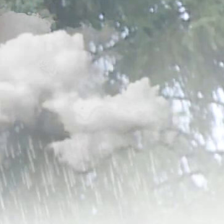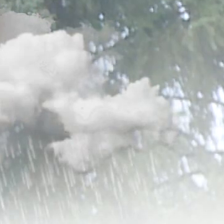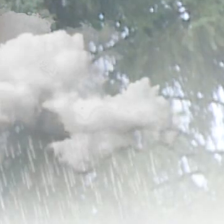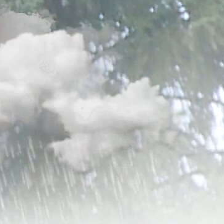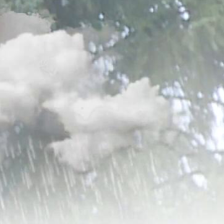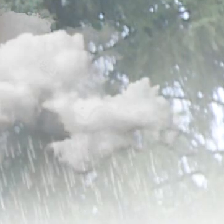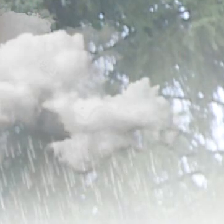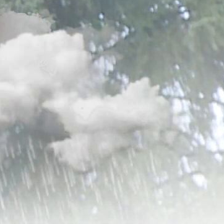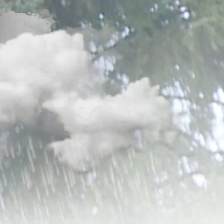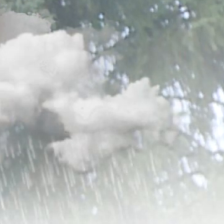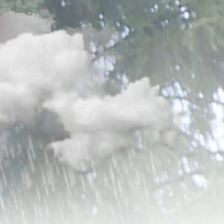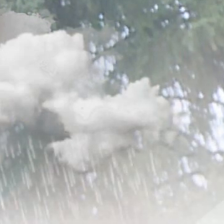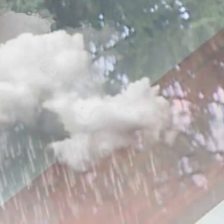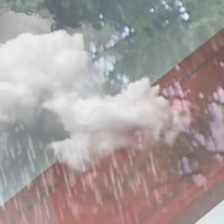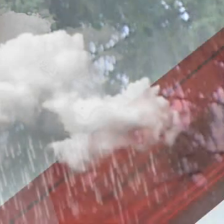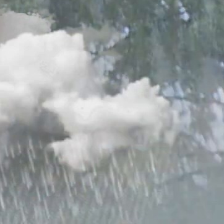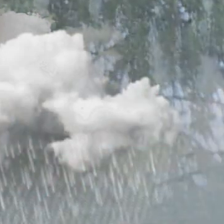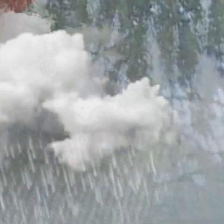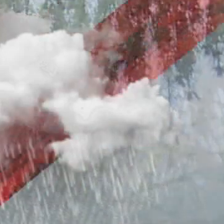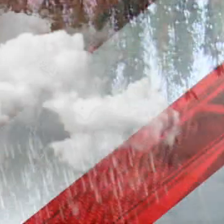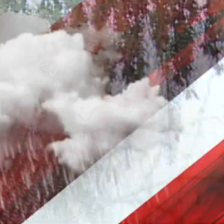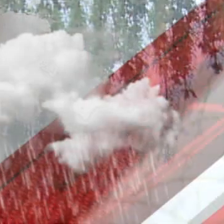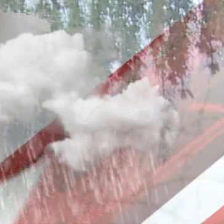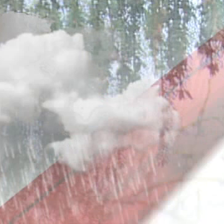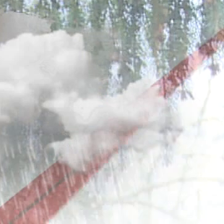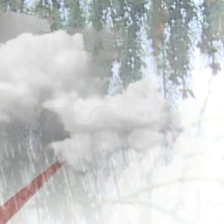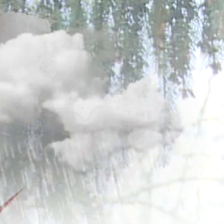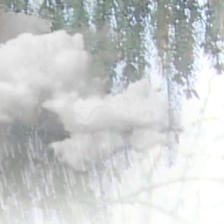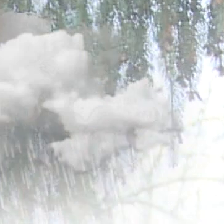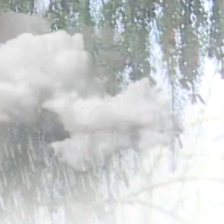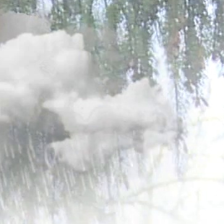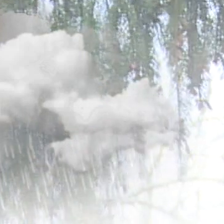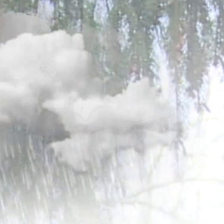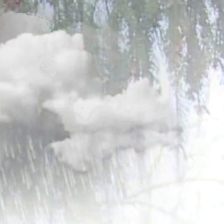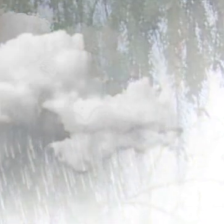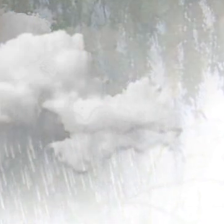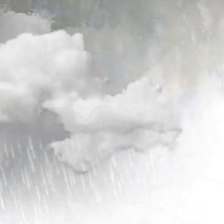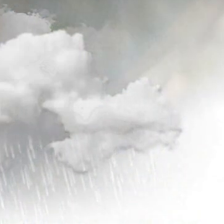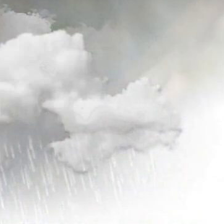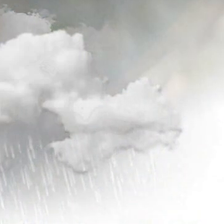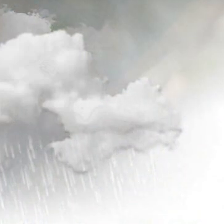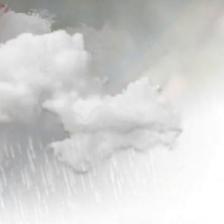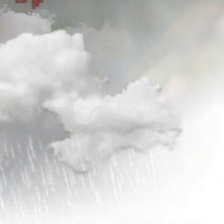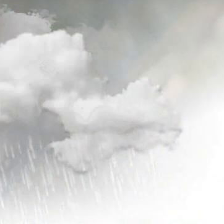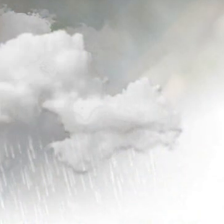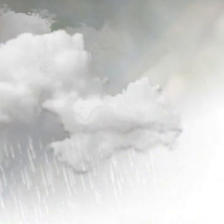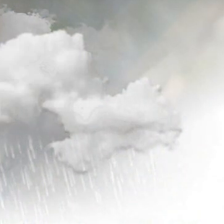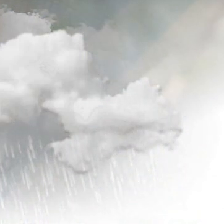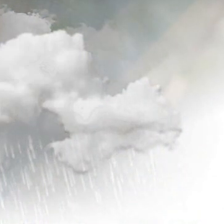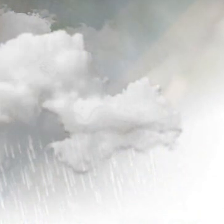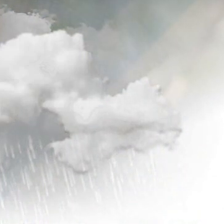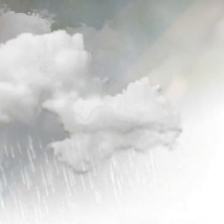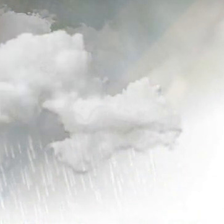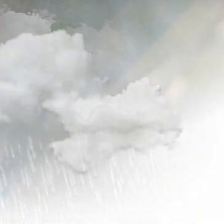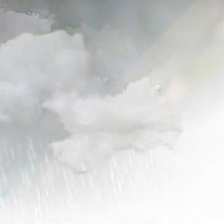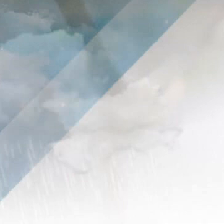днем и до плюс 17 вечером. Пахмурно, дождь. Ветер паўднёвый 3,7 метров за